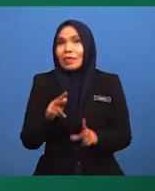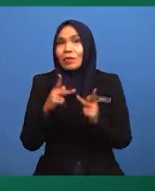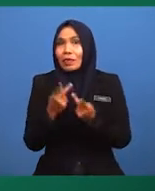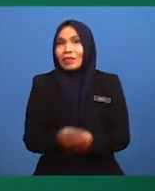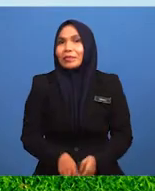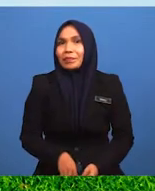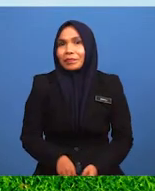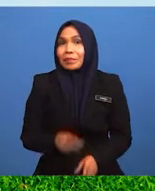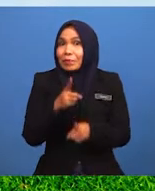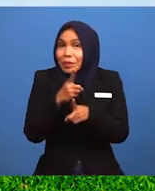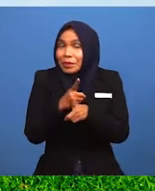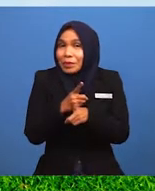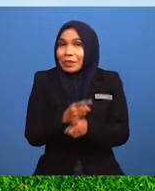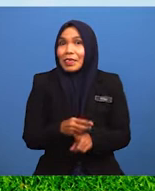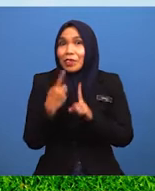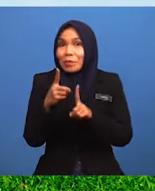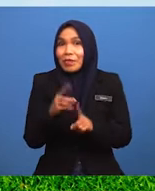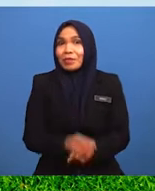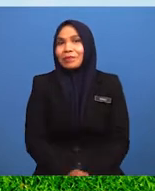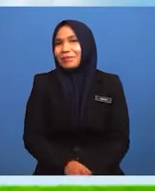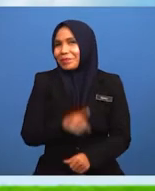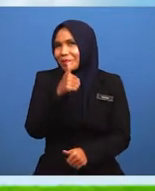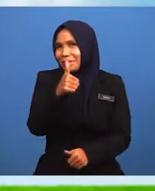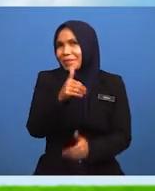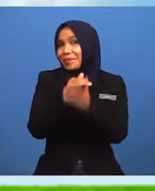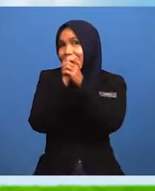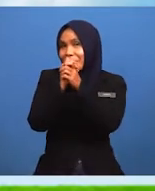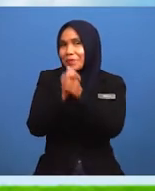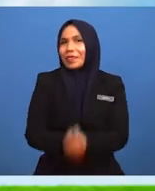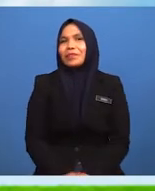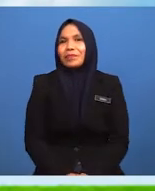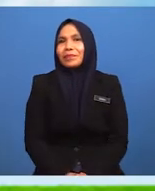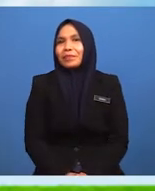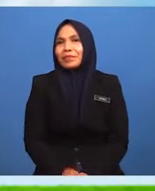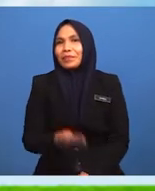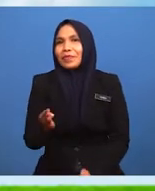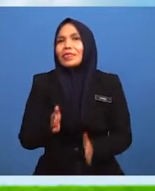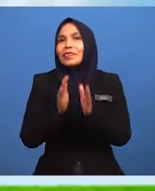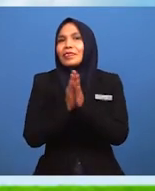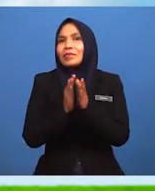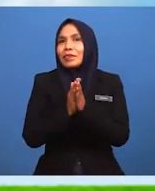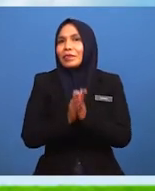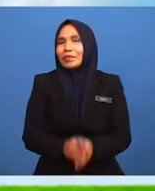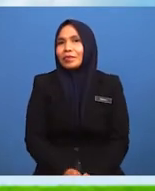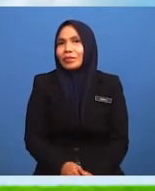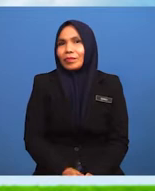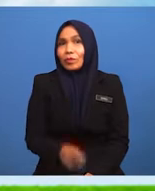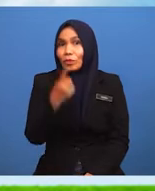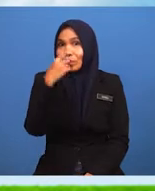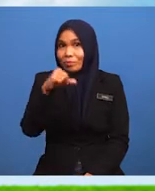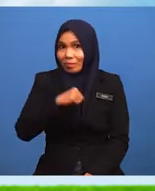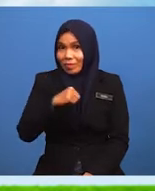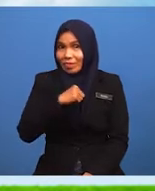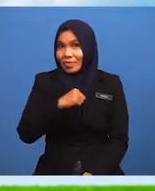keluarga. Betul tak jawapan kamu? Syabas, bagi tepukan untuk diri sendiri